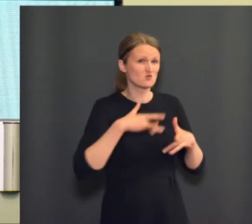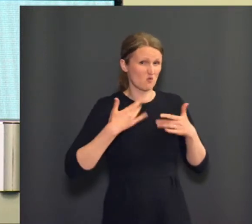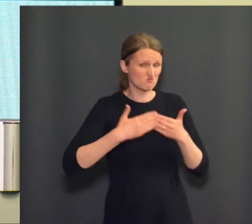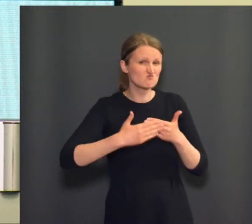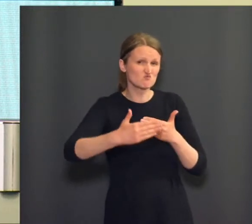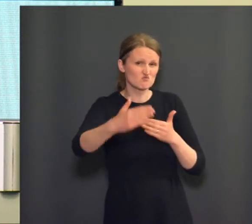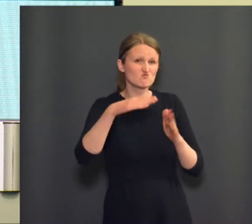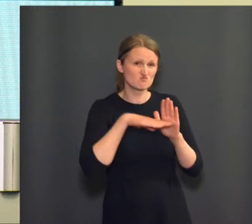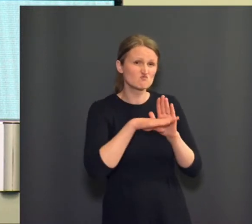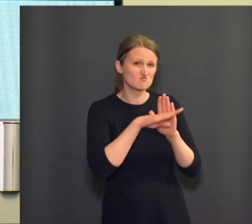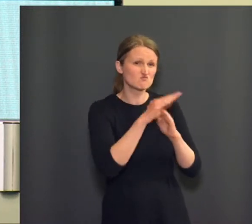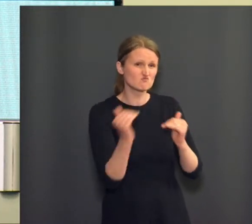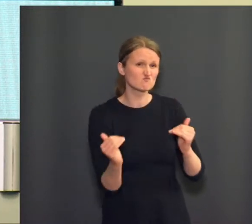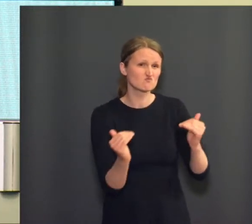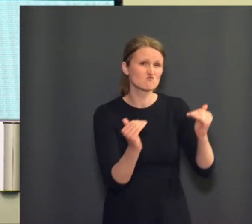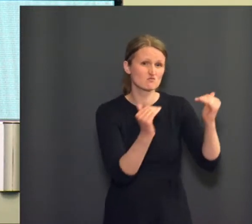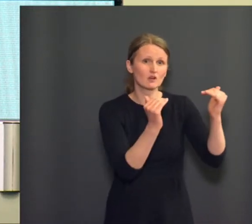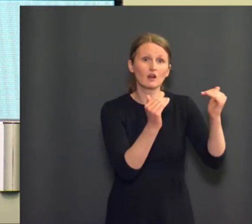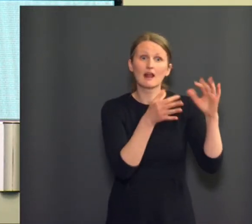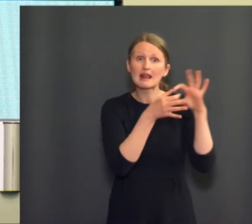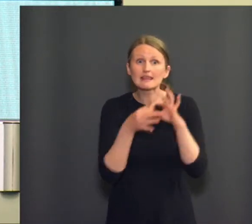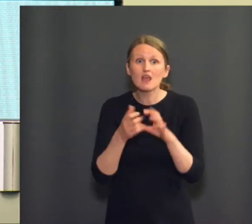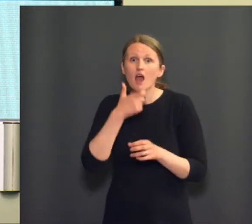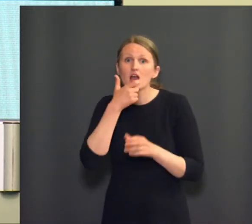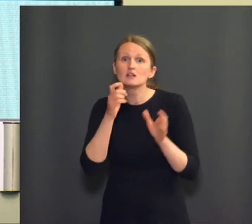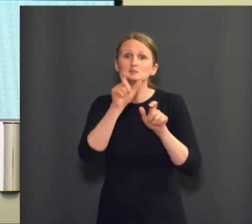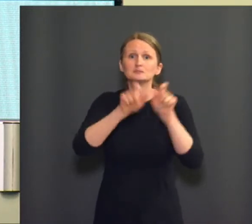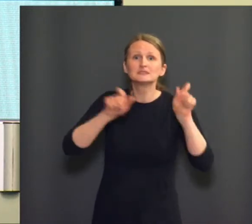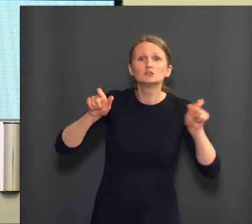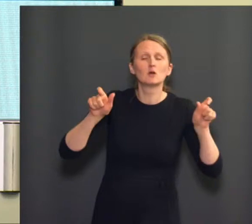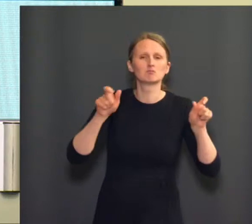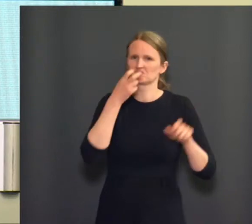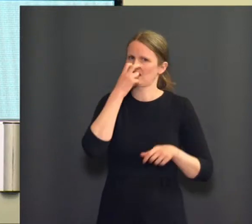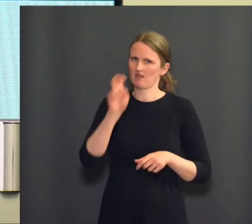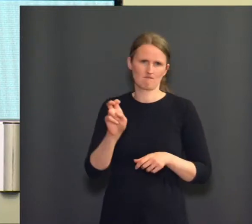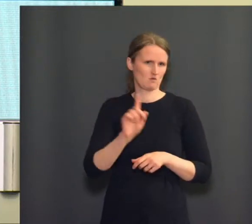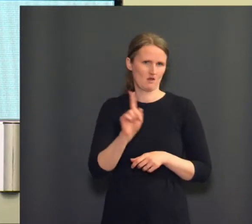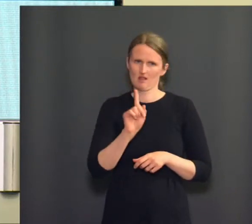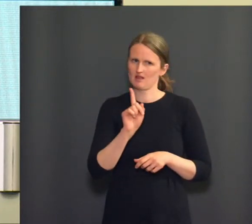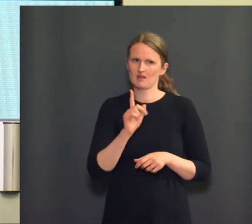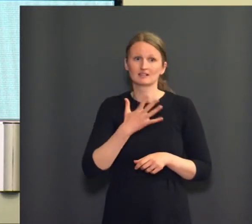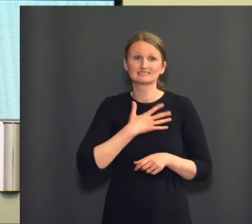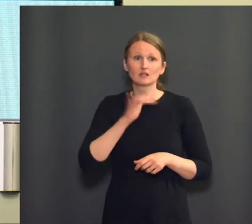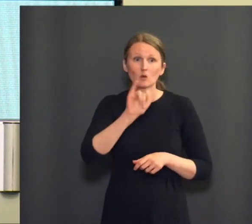il est vraiment lié au problème de la sévérité des cas qui sont hospitalisés.